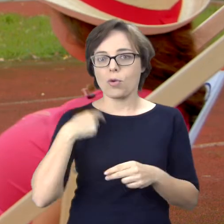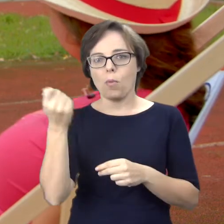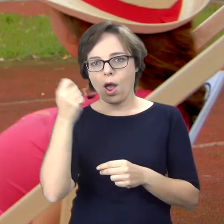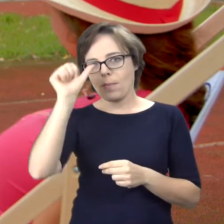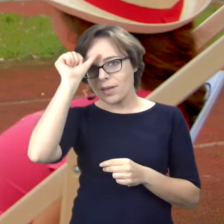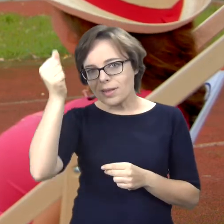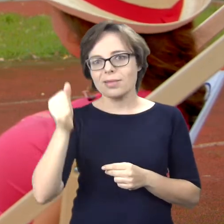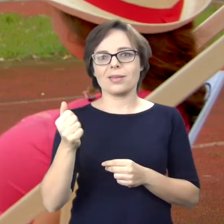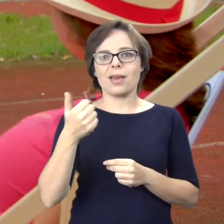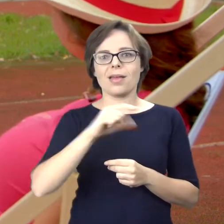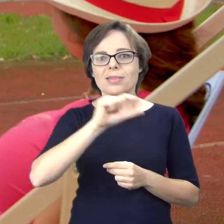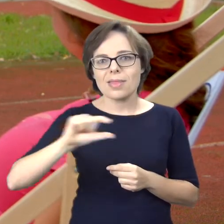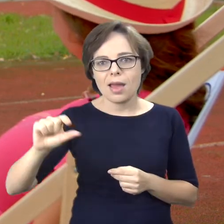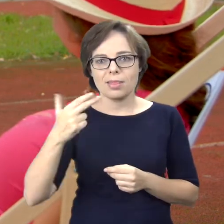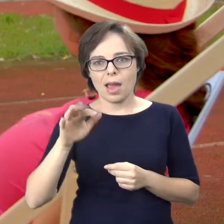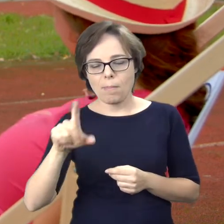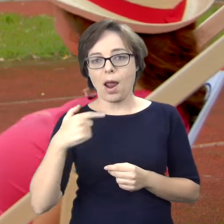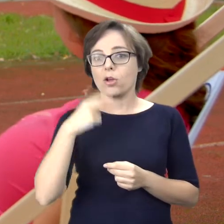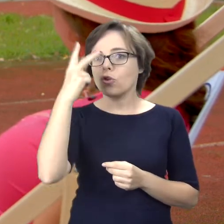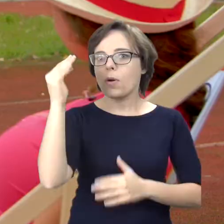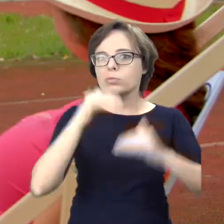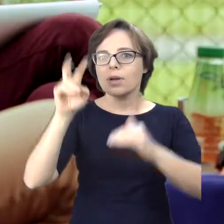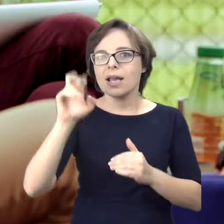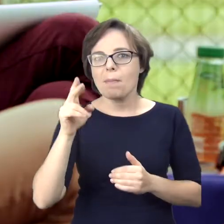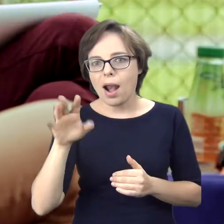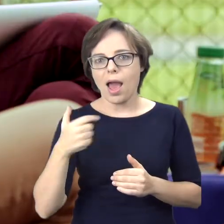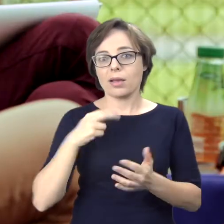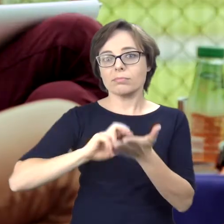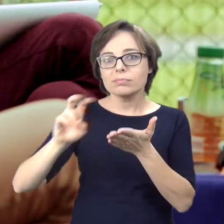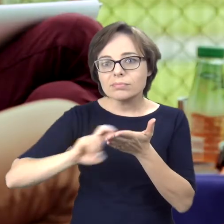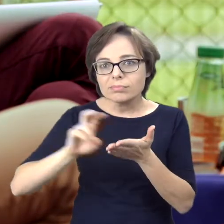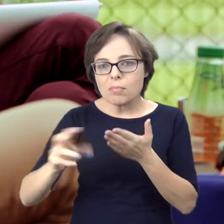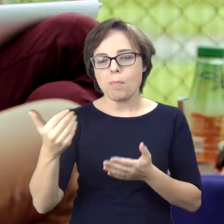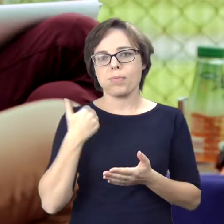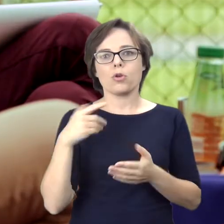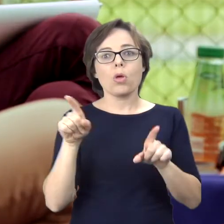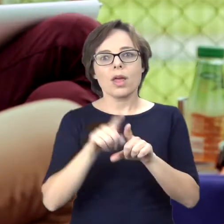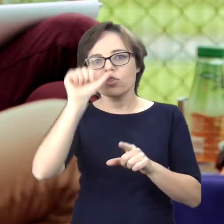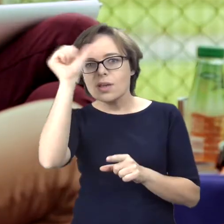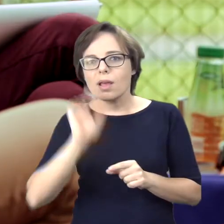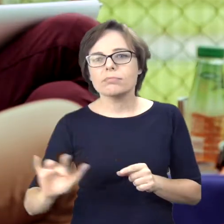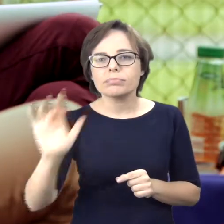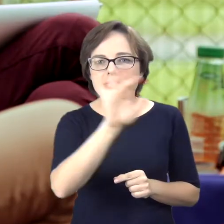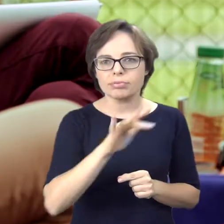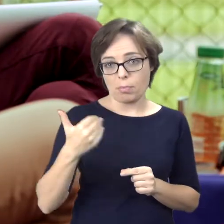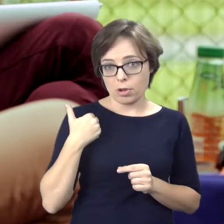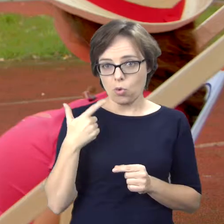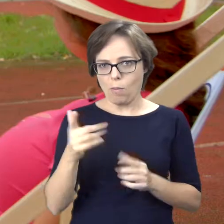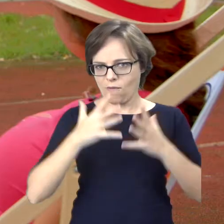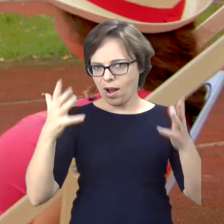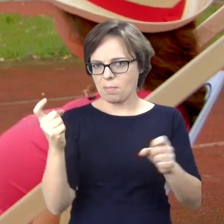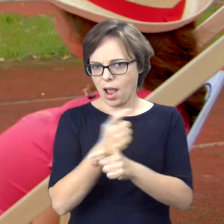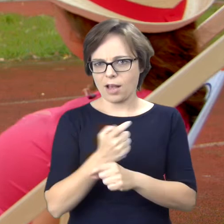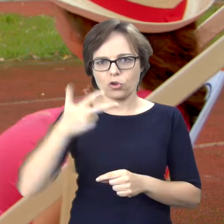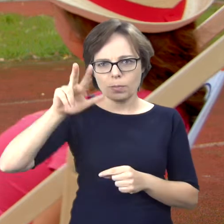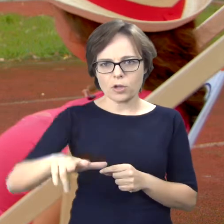Nepalu. Pamiętam, pierwszy raz zobaczyłem Himalaje, poszedłem na trekking. Objechałem Indię praktycznie dookoła, no bo to wielki kraj, no ale miałem tam prawie 3 miesiące. Więc to